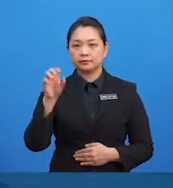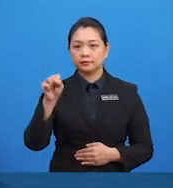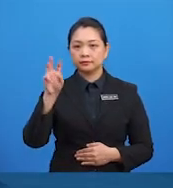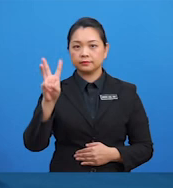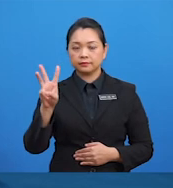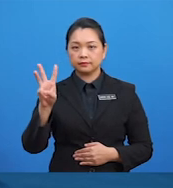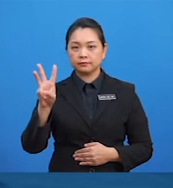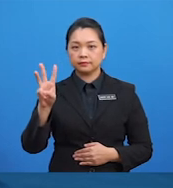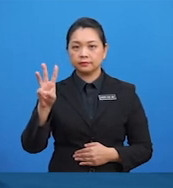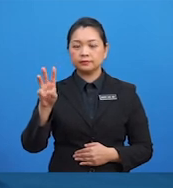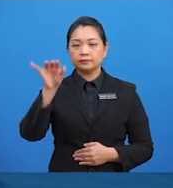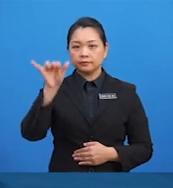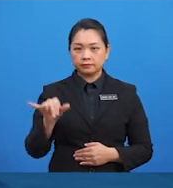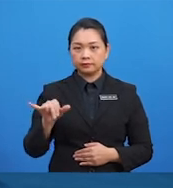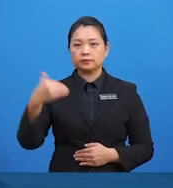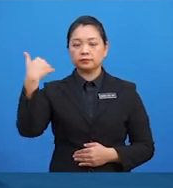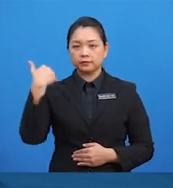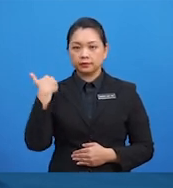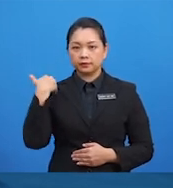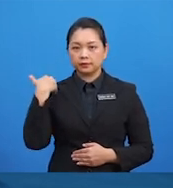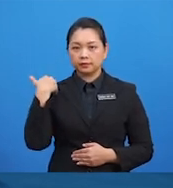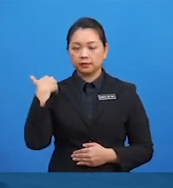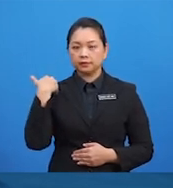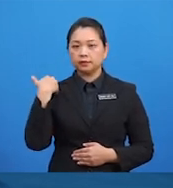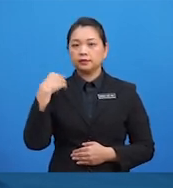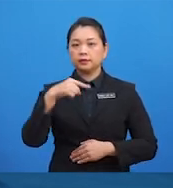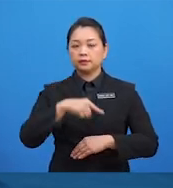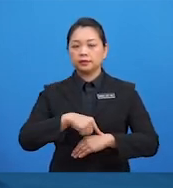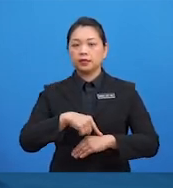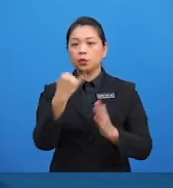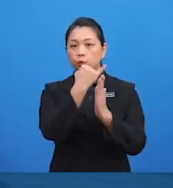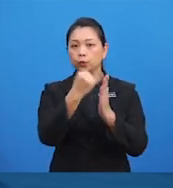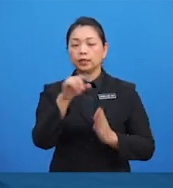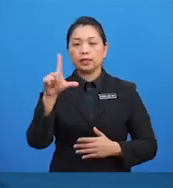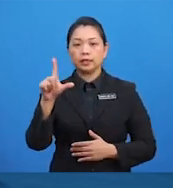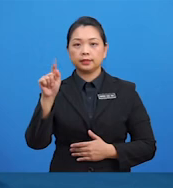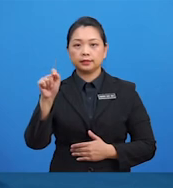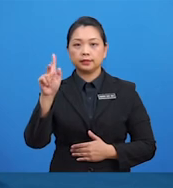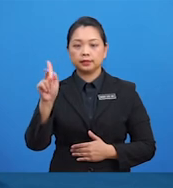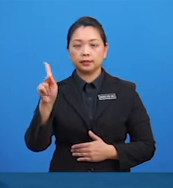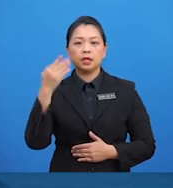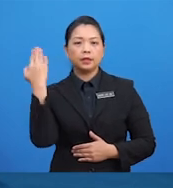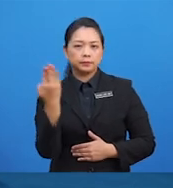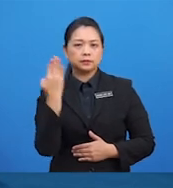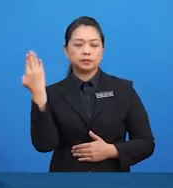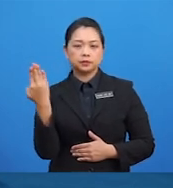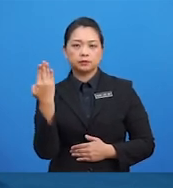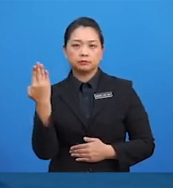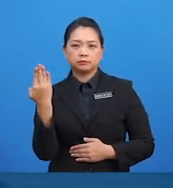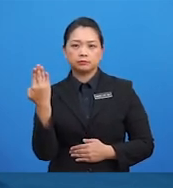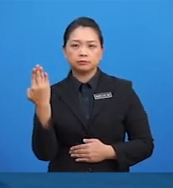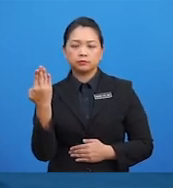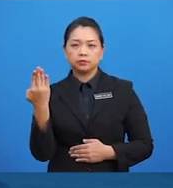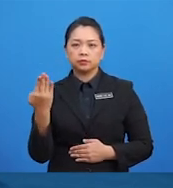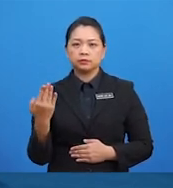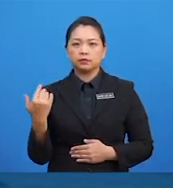Perisian-perisian yang terdapat dalam lukisan terbantu komputer biasanya